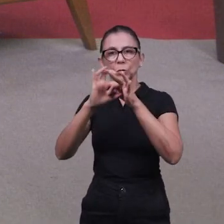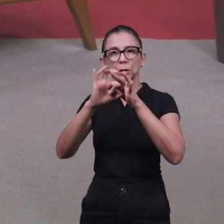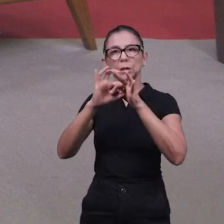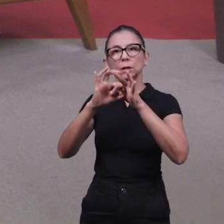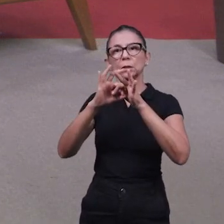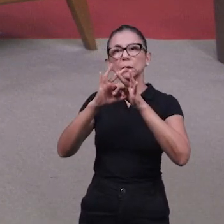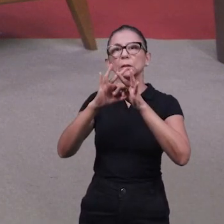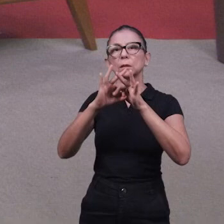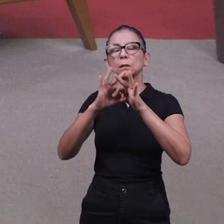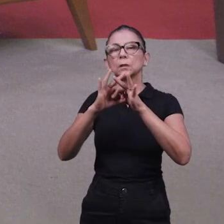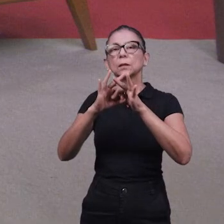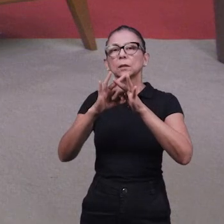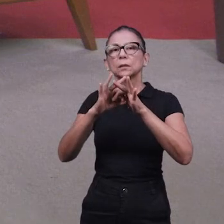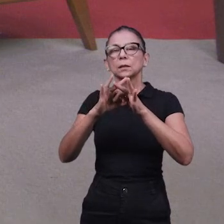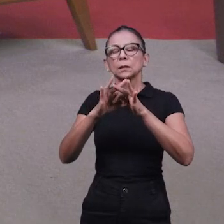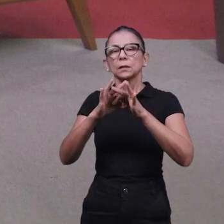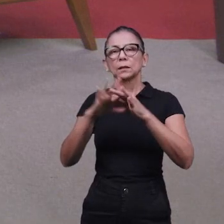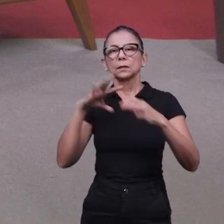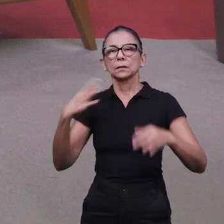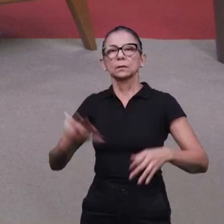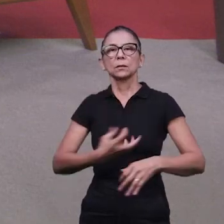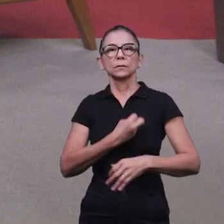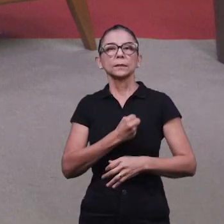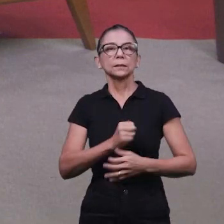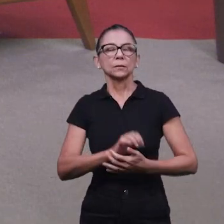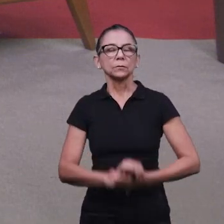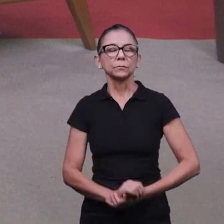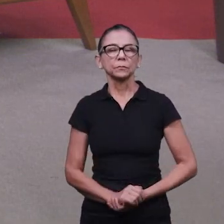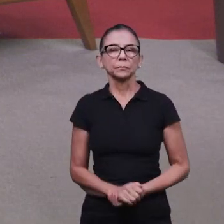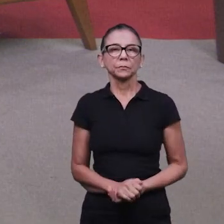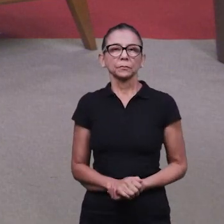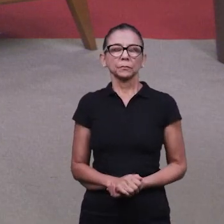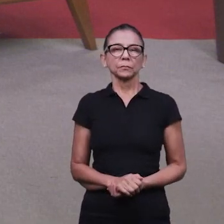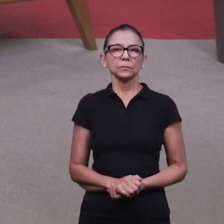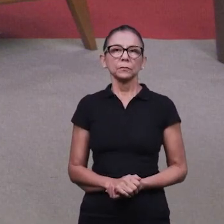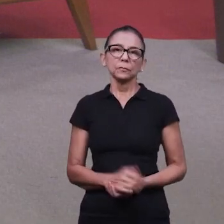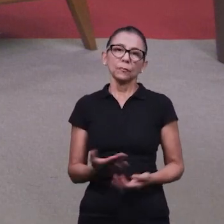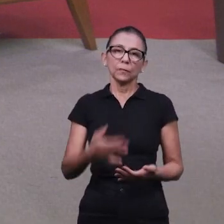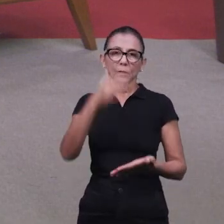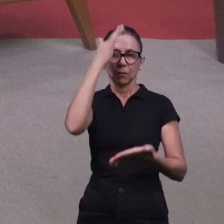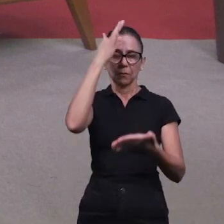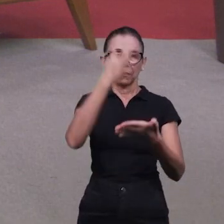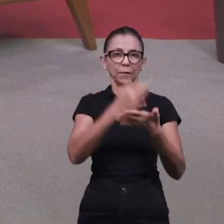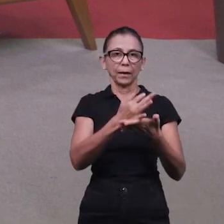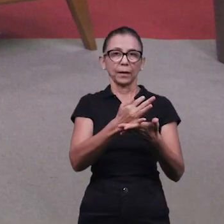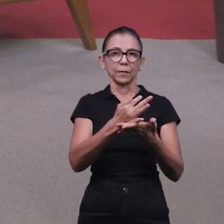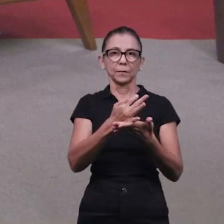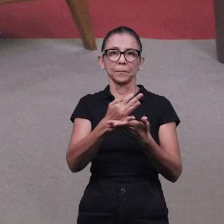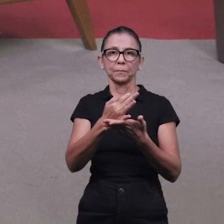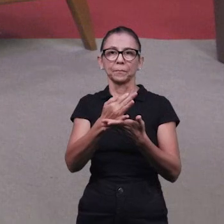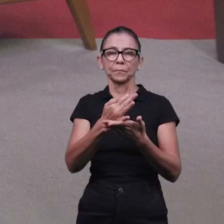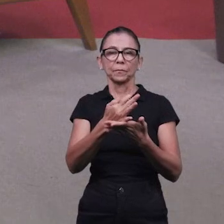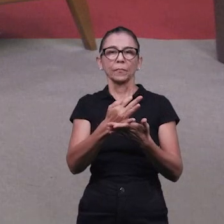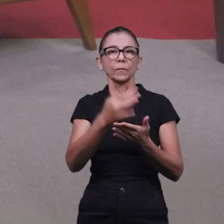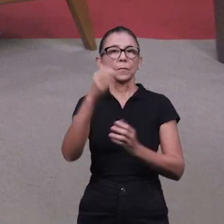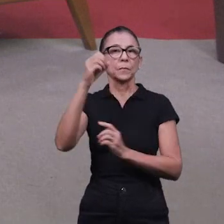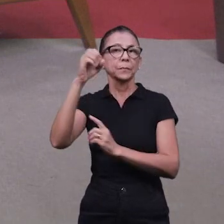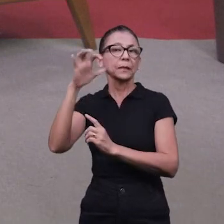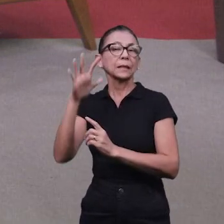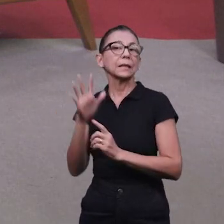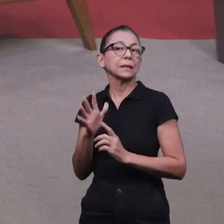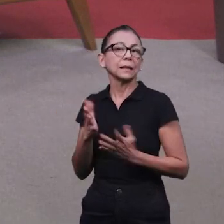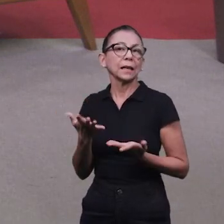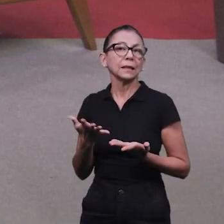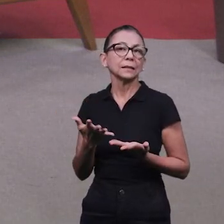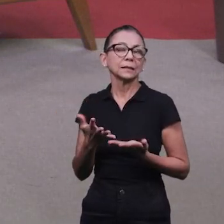Sauvé par la grâce, par le moyen de la foi. Donc foi et grâce, qui